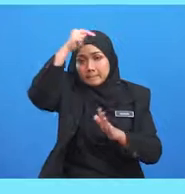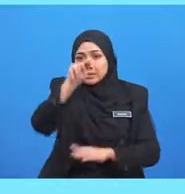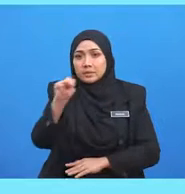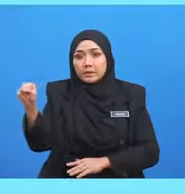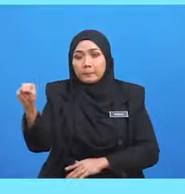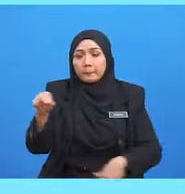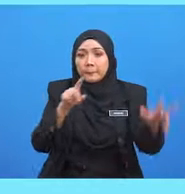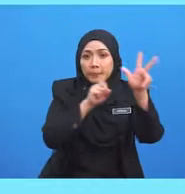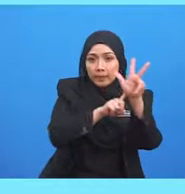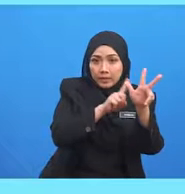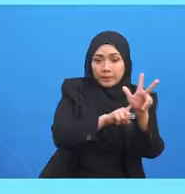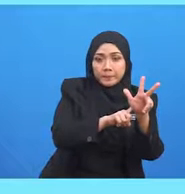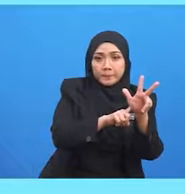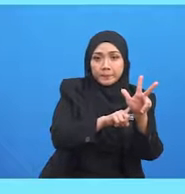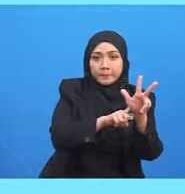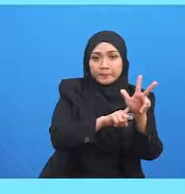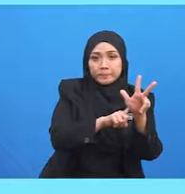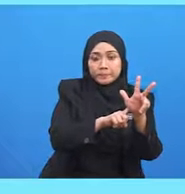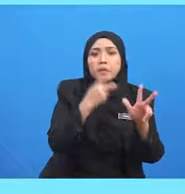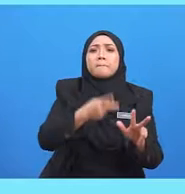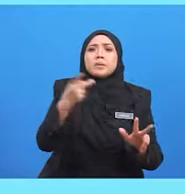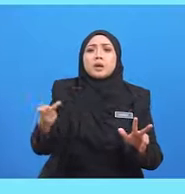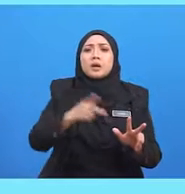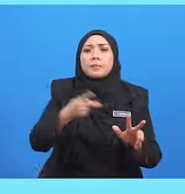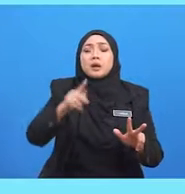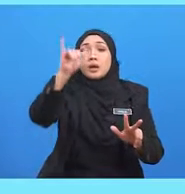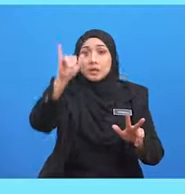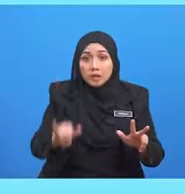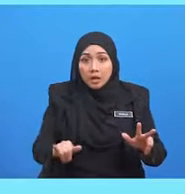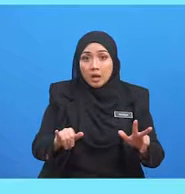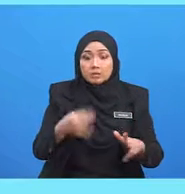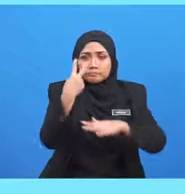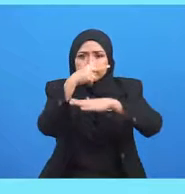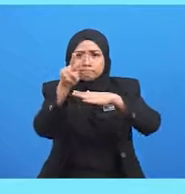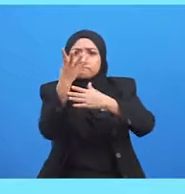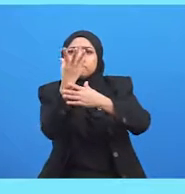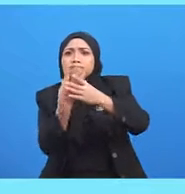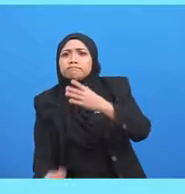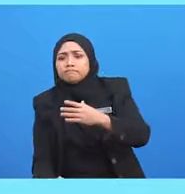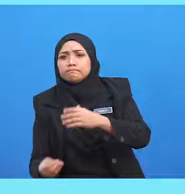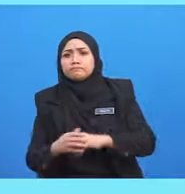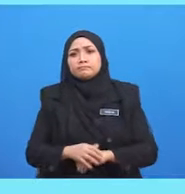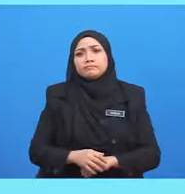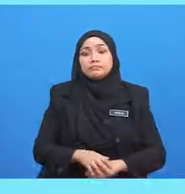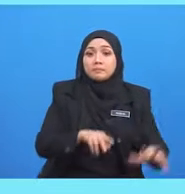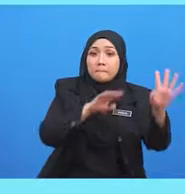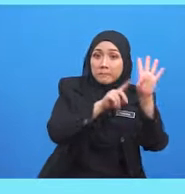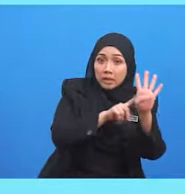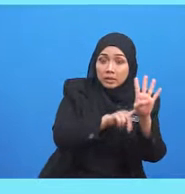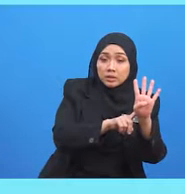kenabian. Yang ketiga, al-ghaibiyat, iaitu perkara-perkara ghaib. Dan yang